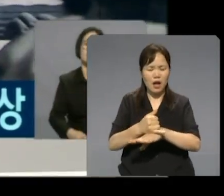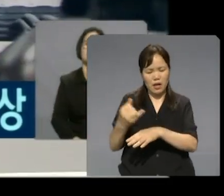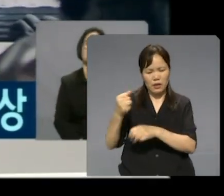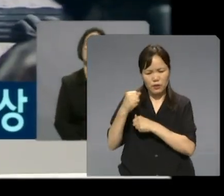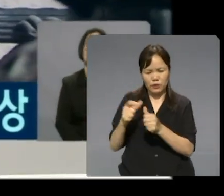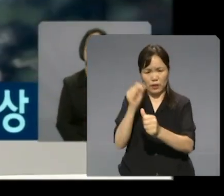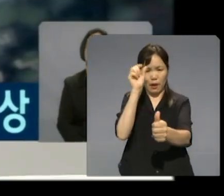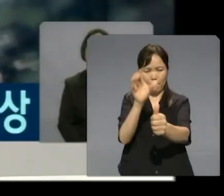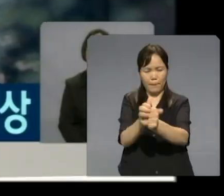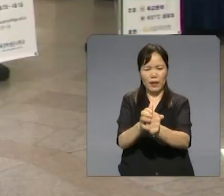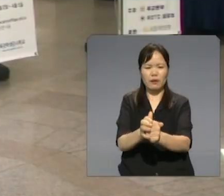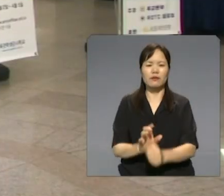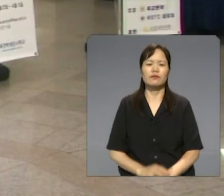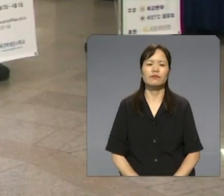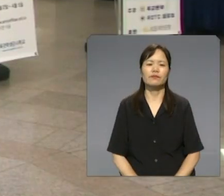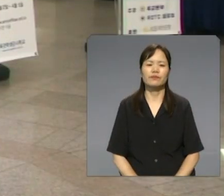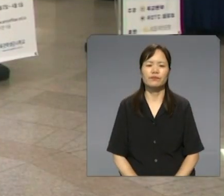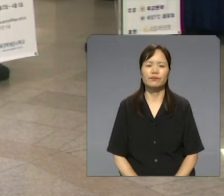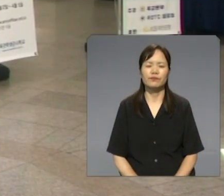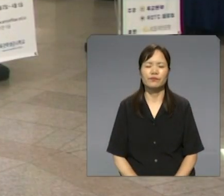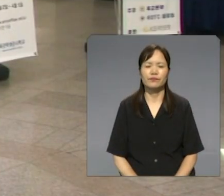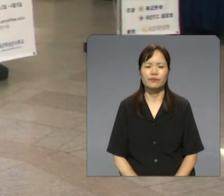나가는 것으로 확인됐습니다